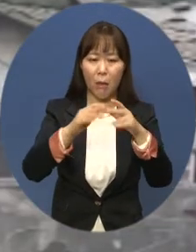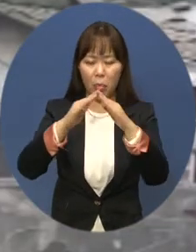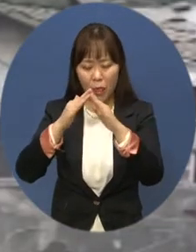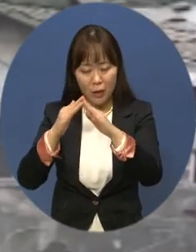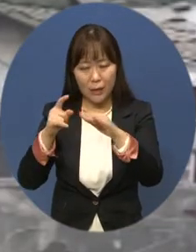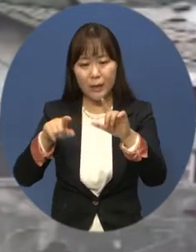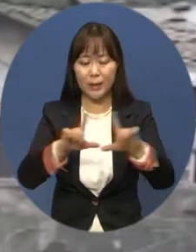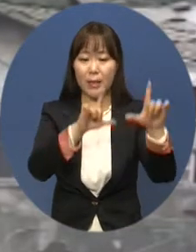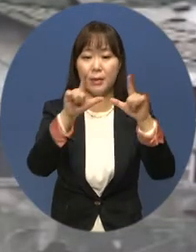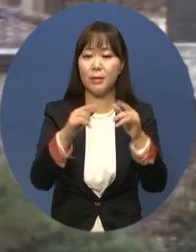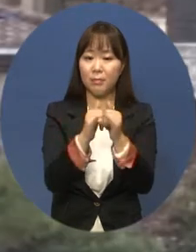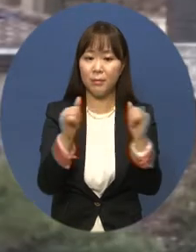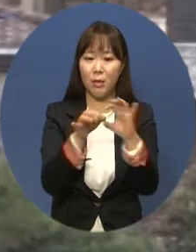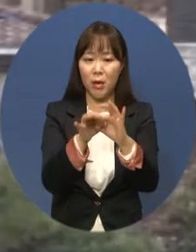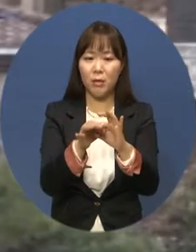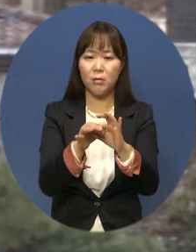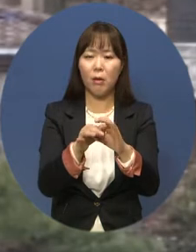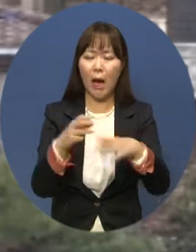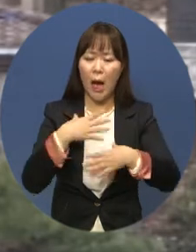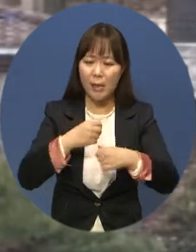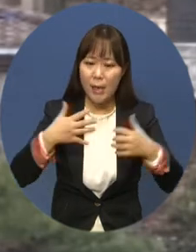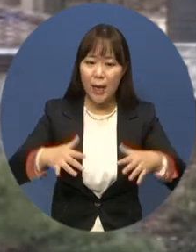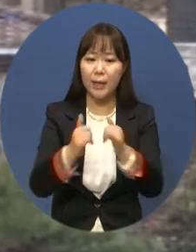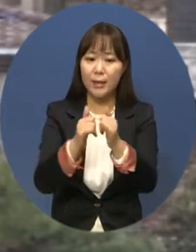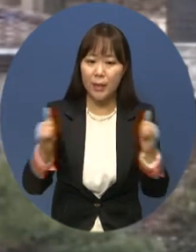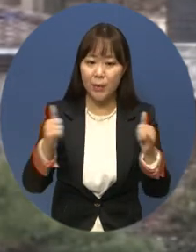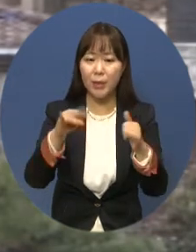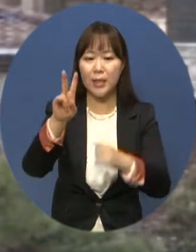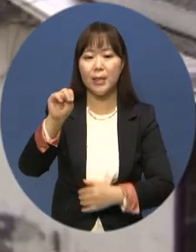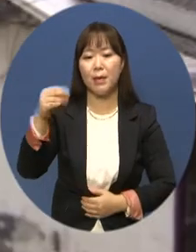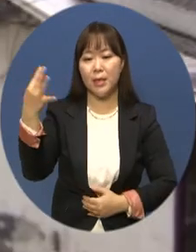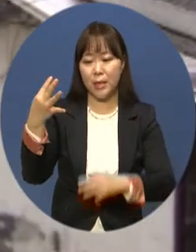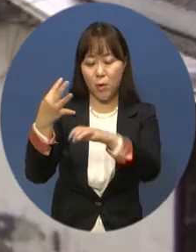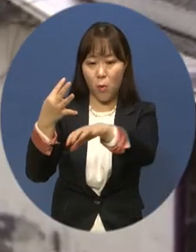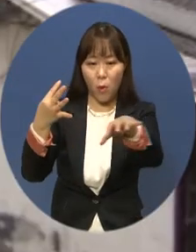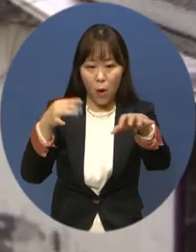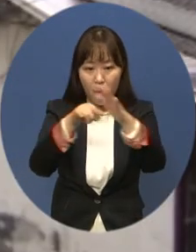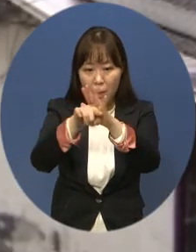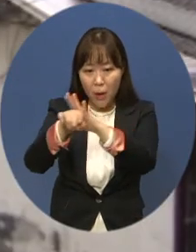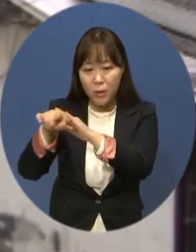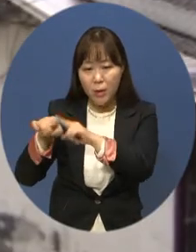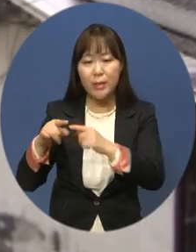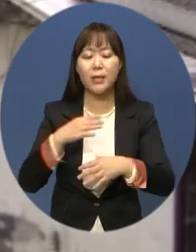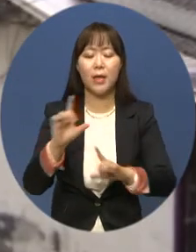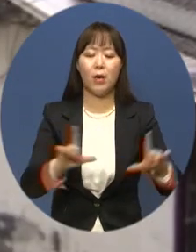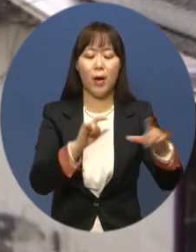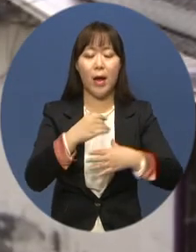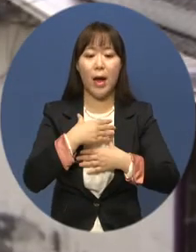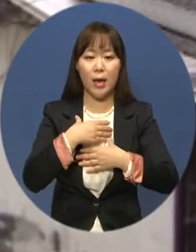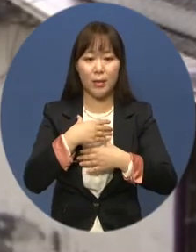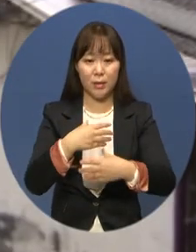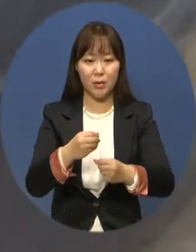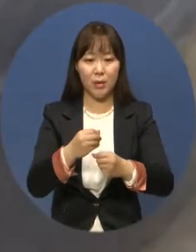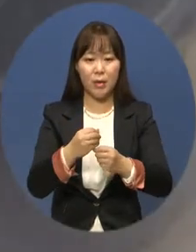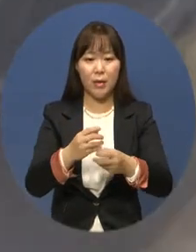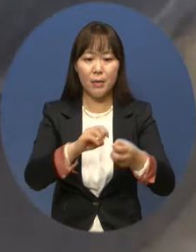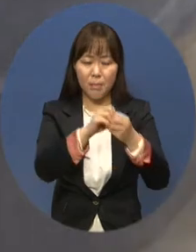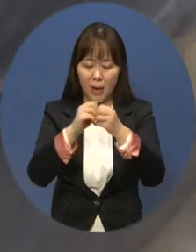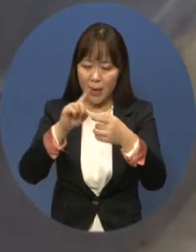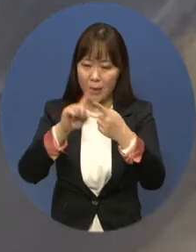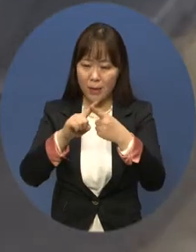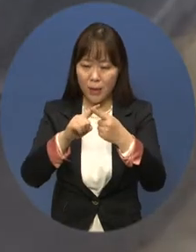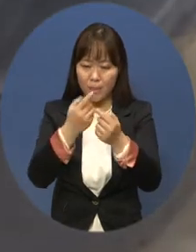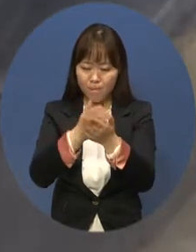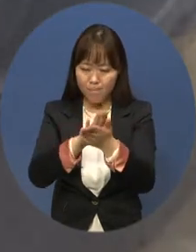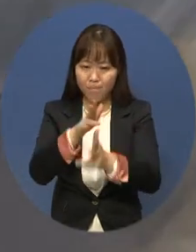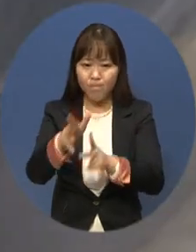총 거주자 등 안전 취약하고 24,000 곳을 대상으로 생활 안전시설 정비 사업을 실시한다고 밝혔습니다